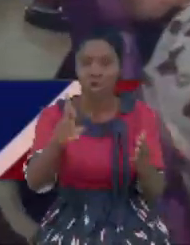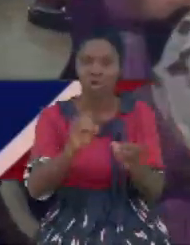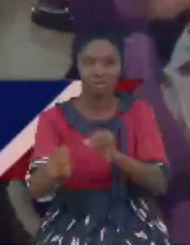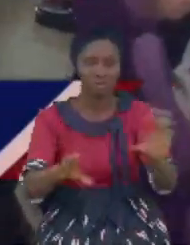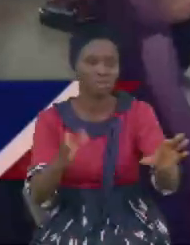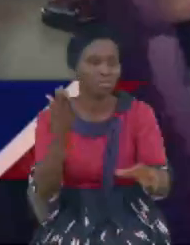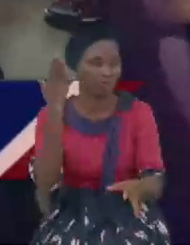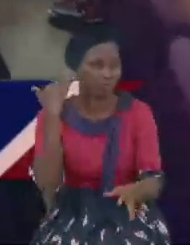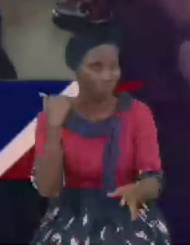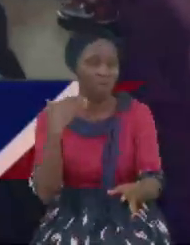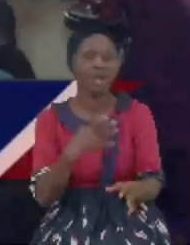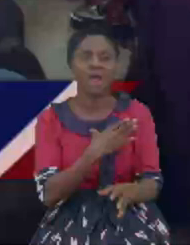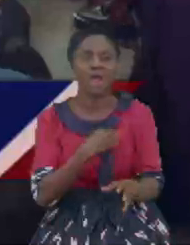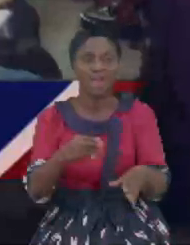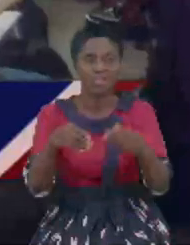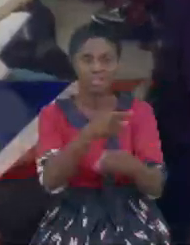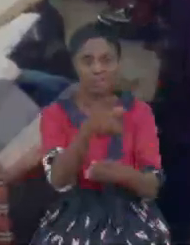la terre d'Israël.